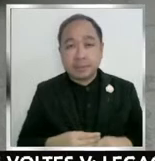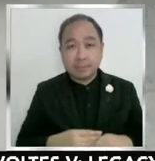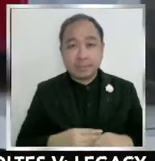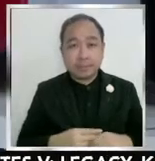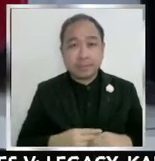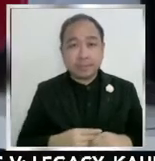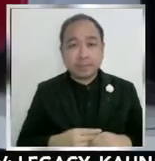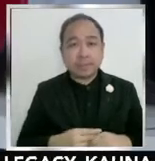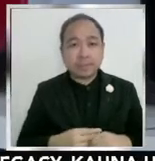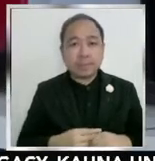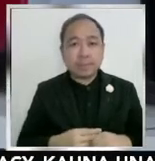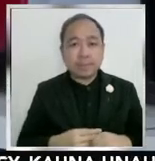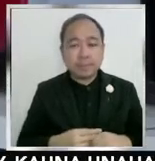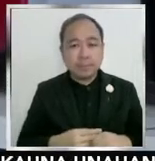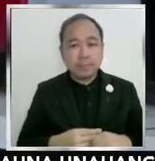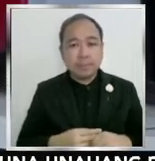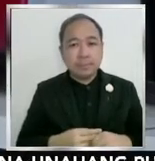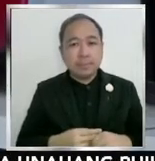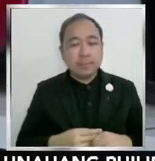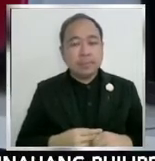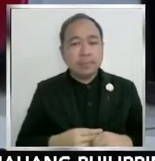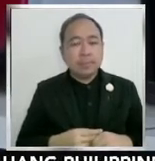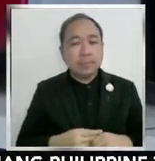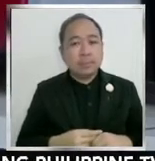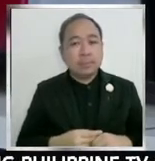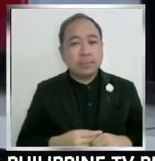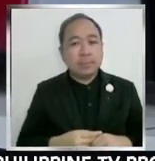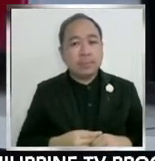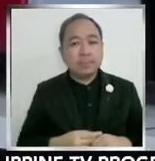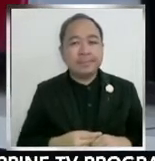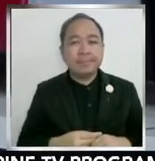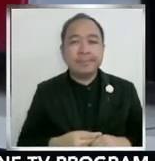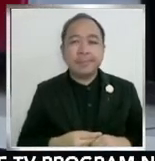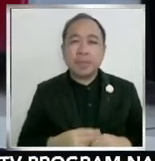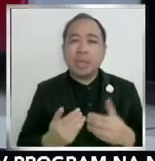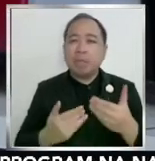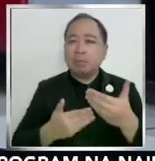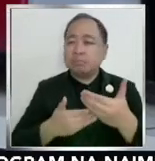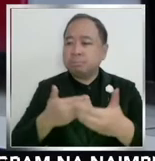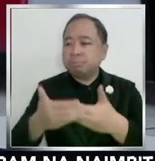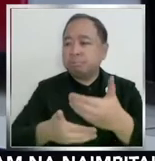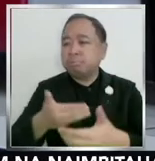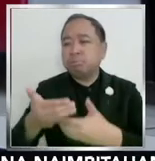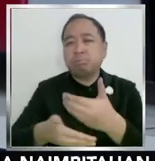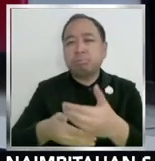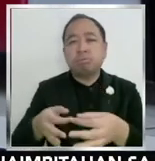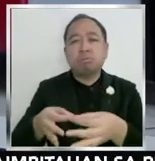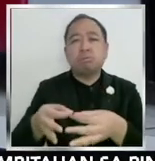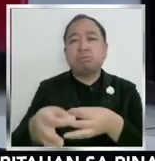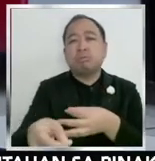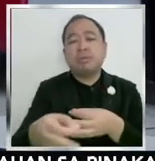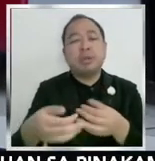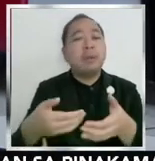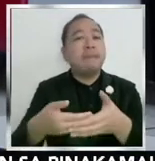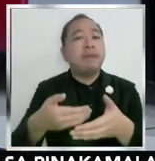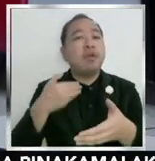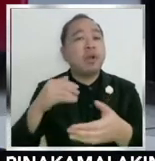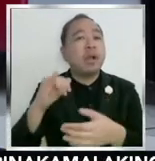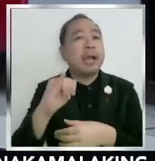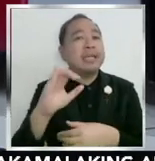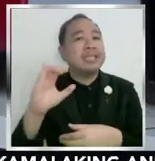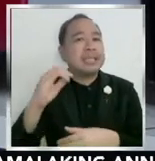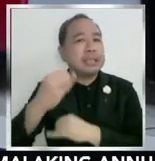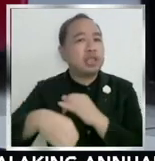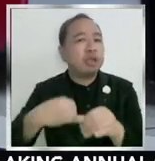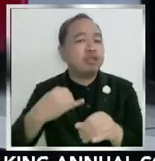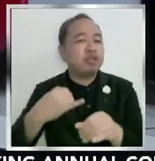oras. Dadaan pa sa mahabang proseso bago umabot sa paglilitis ng International Criminal Court ang reklamo